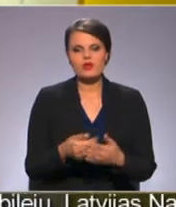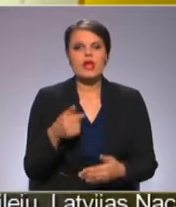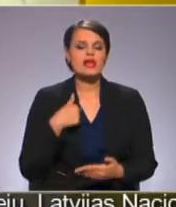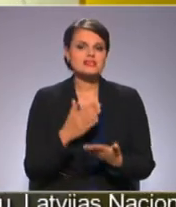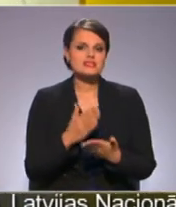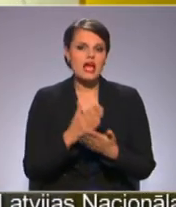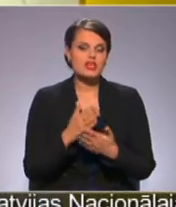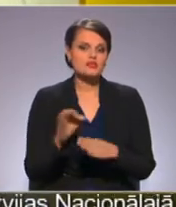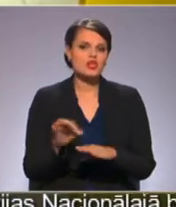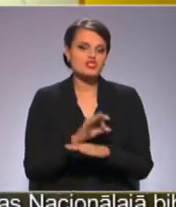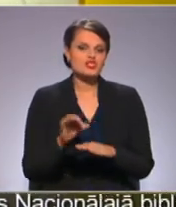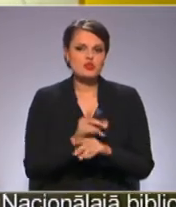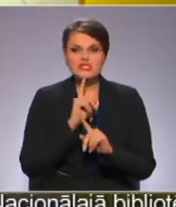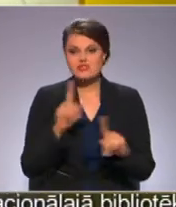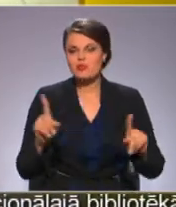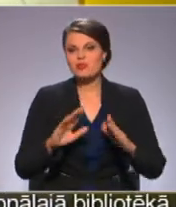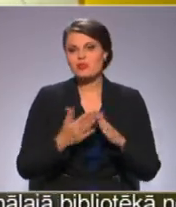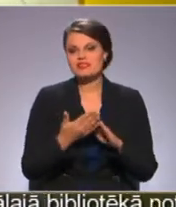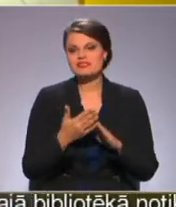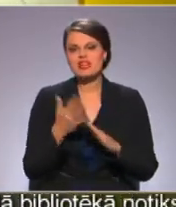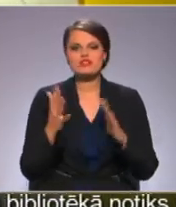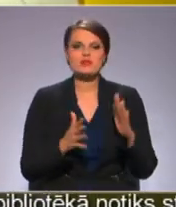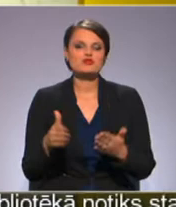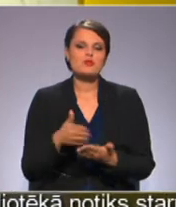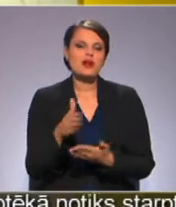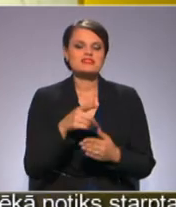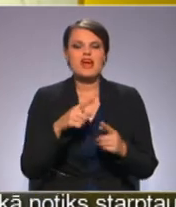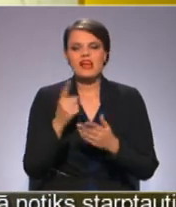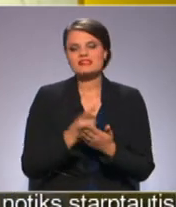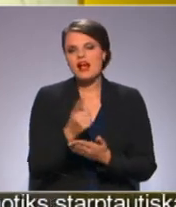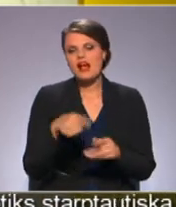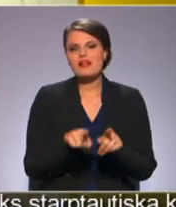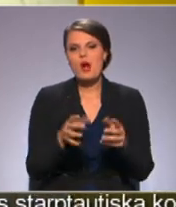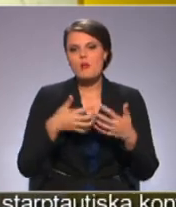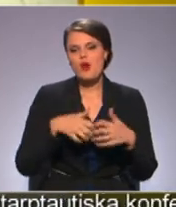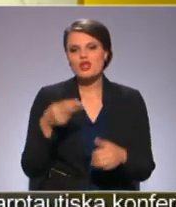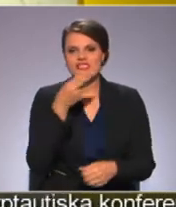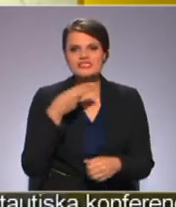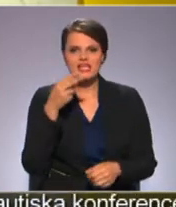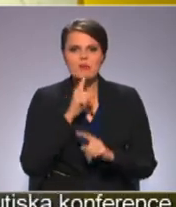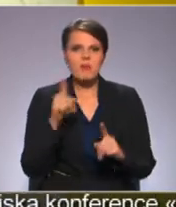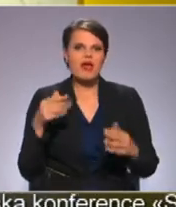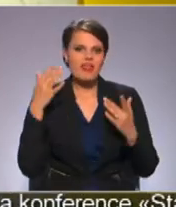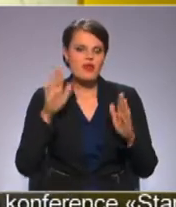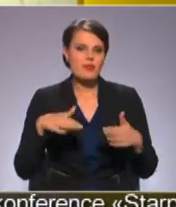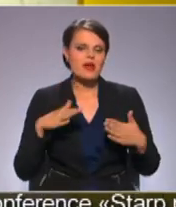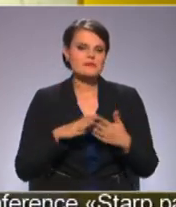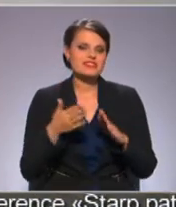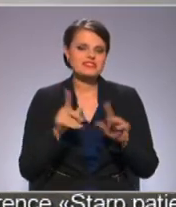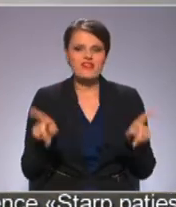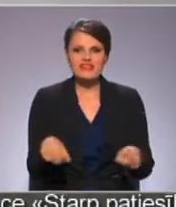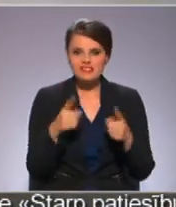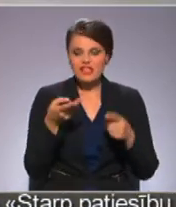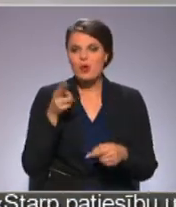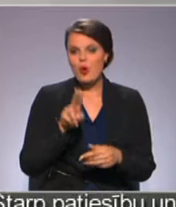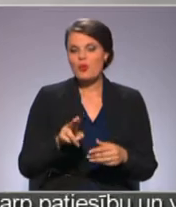Es esmu izšūs savdabīgi pilsētas mēžu pastaigas karti kā politiski saimniecisku metaforu par pilsētas attīstību